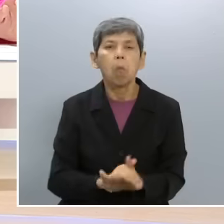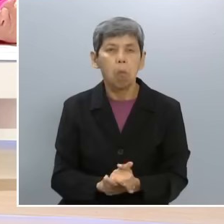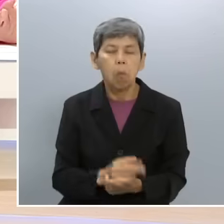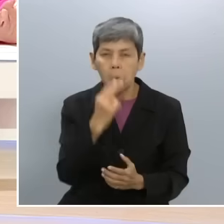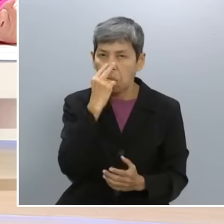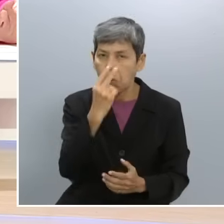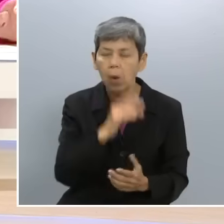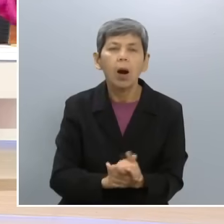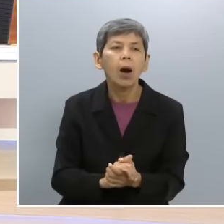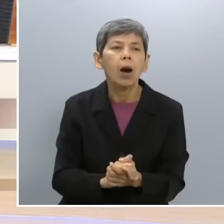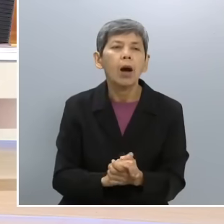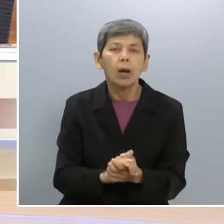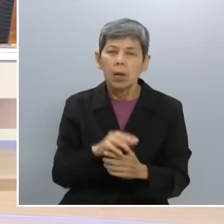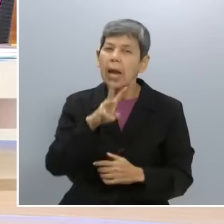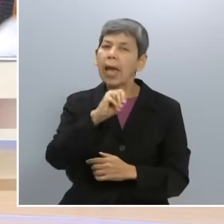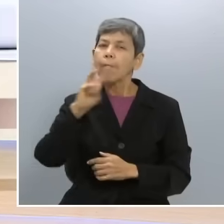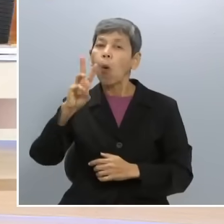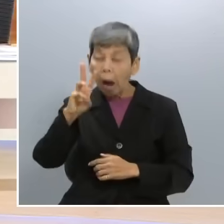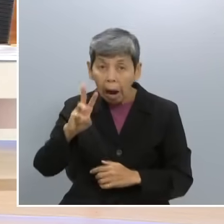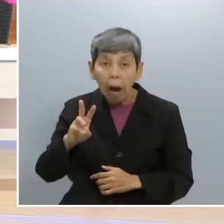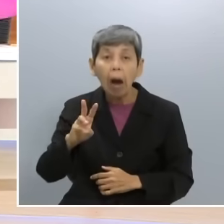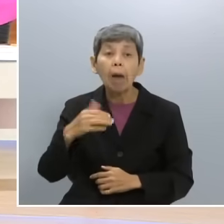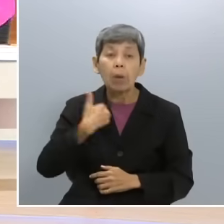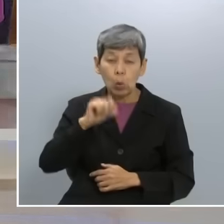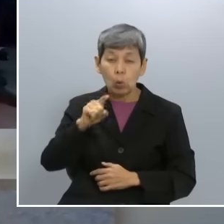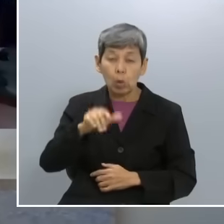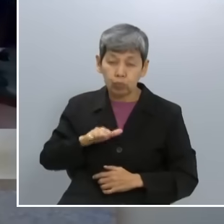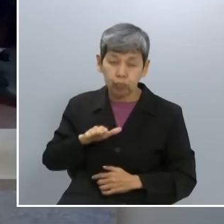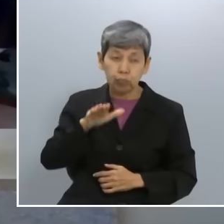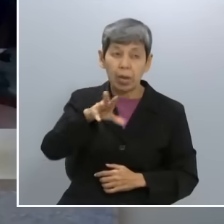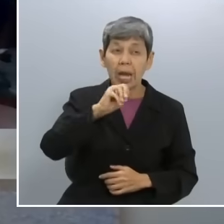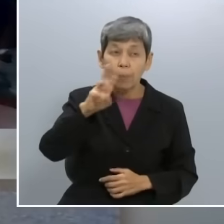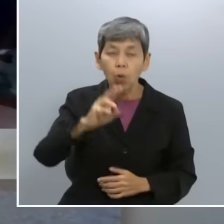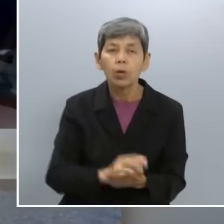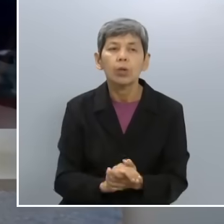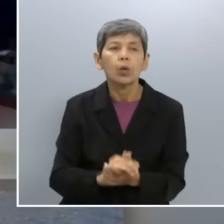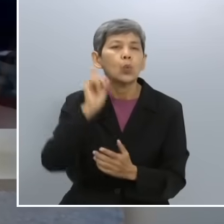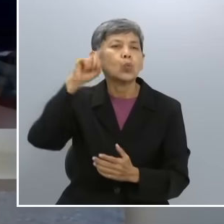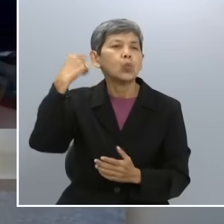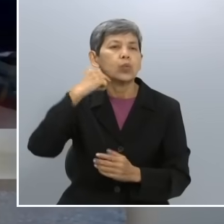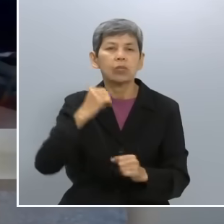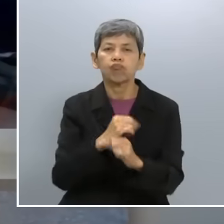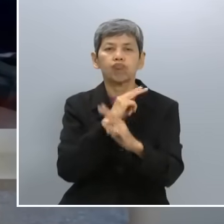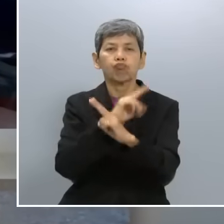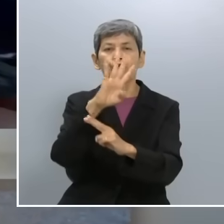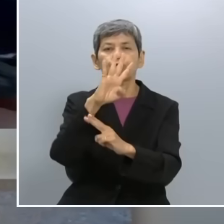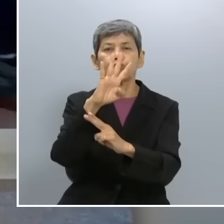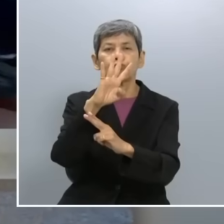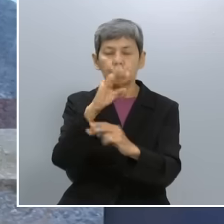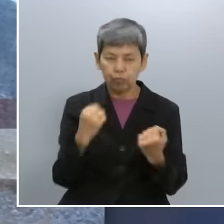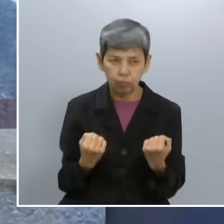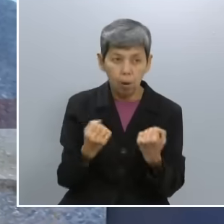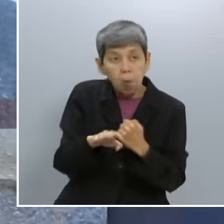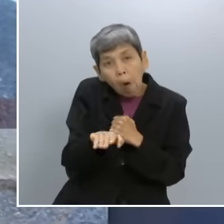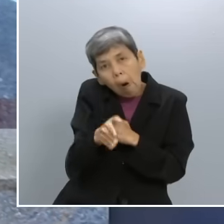เอามอเตอเวย m6มีประเดิมแล้วเหรอค่ะ 2สาวขับFortunerพลิก